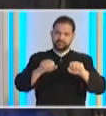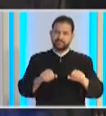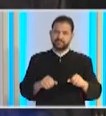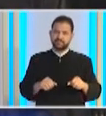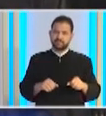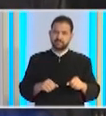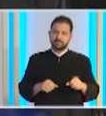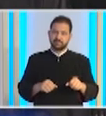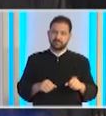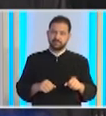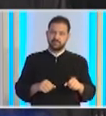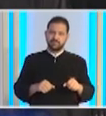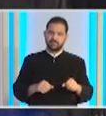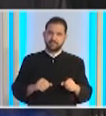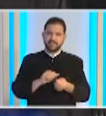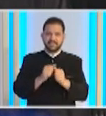sigur, încep de la